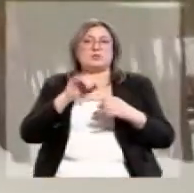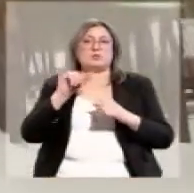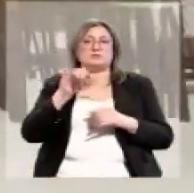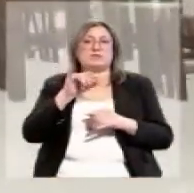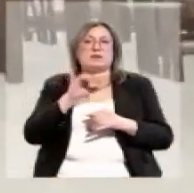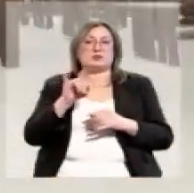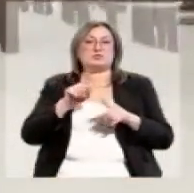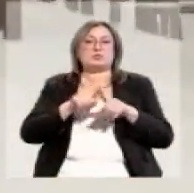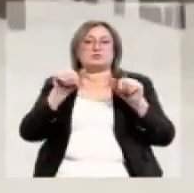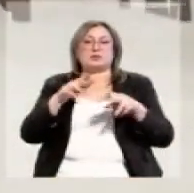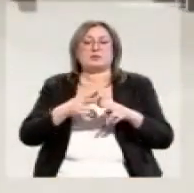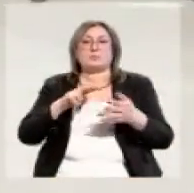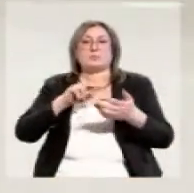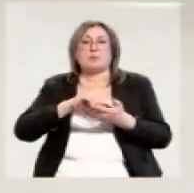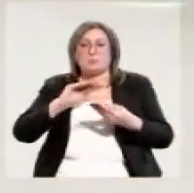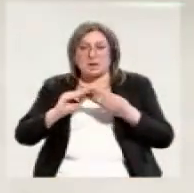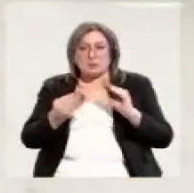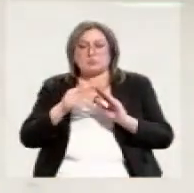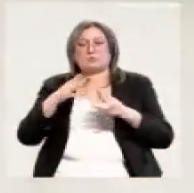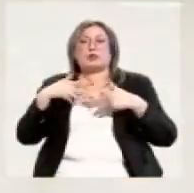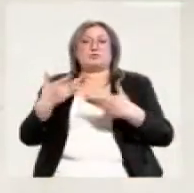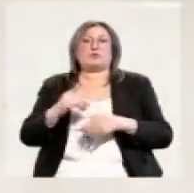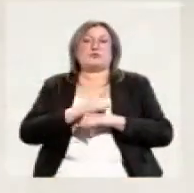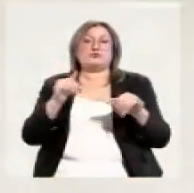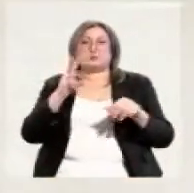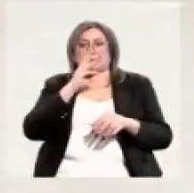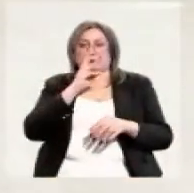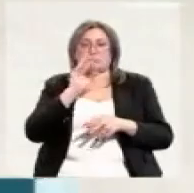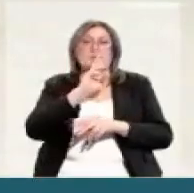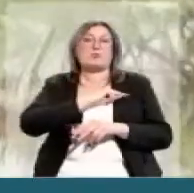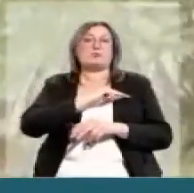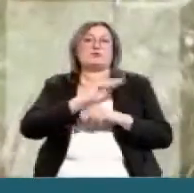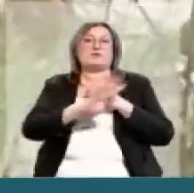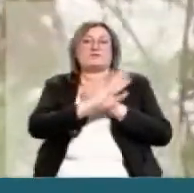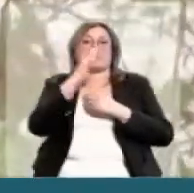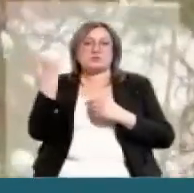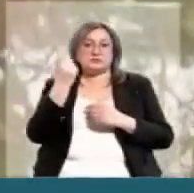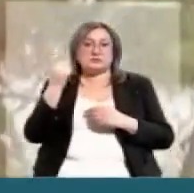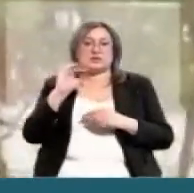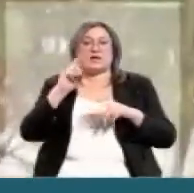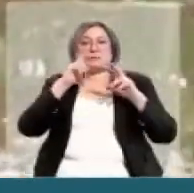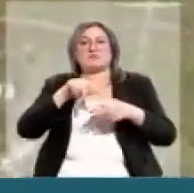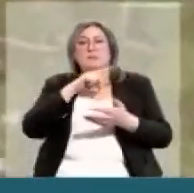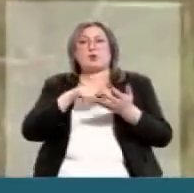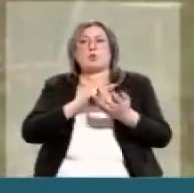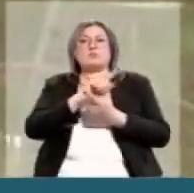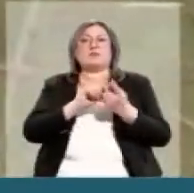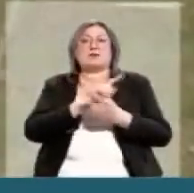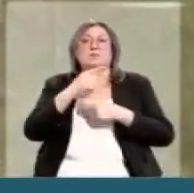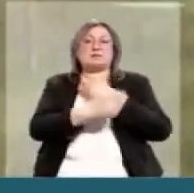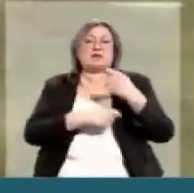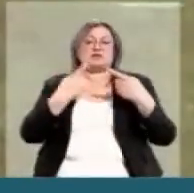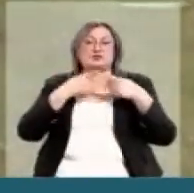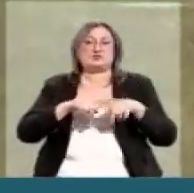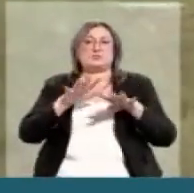Чтобы решить эту проблему, они предложили увеличить заработную плату сотрудников лесного хозяйства, а также рассмотреть вопрос об обновлении